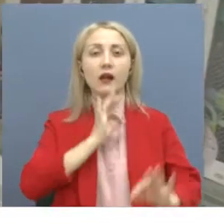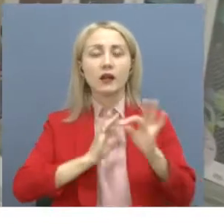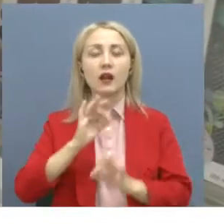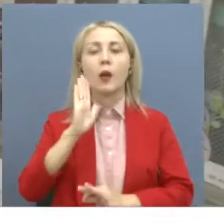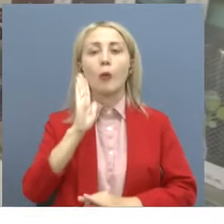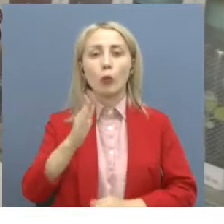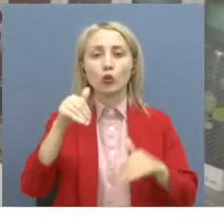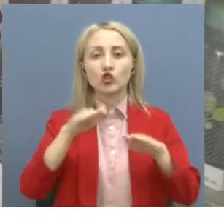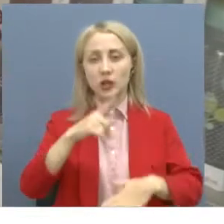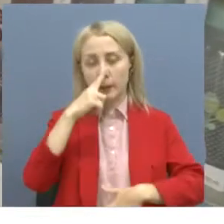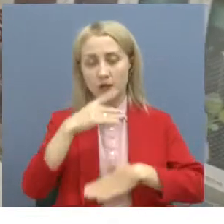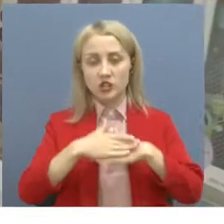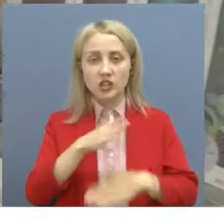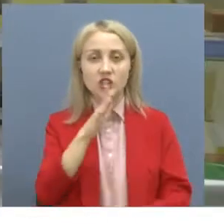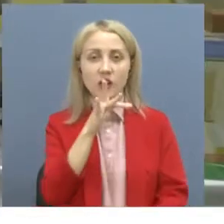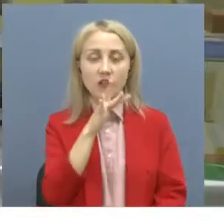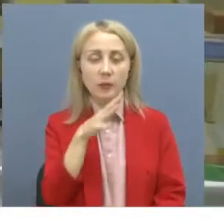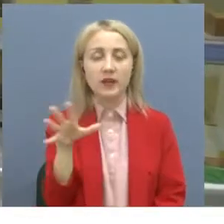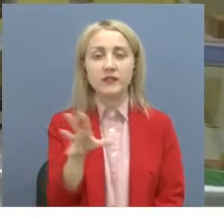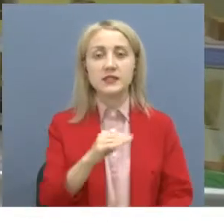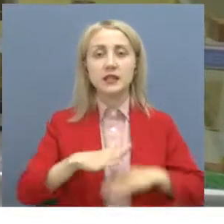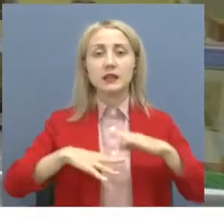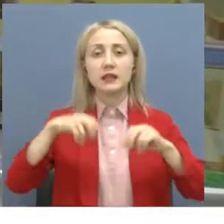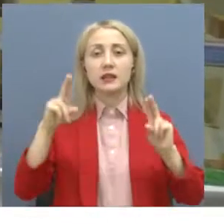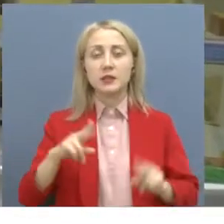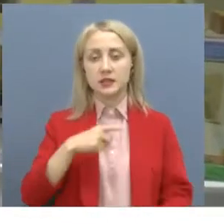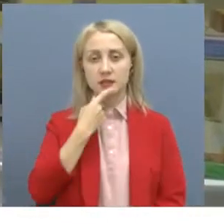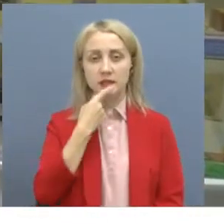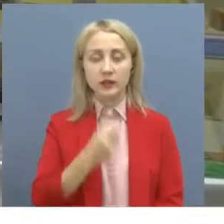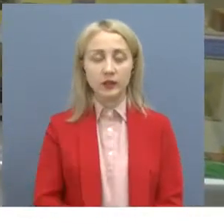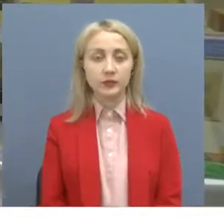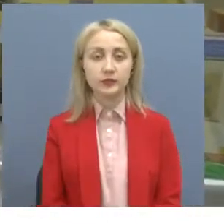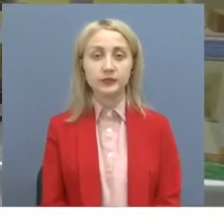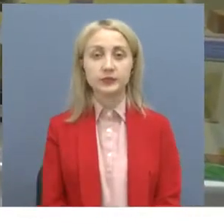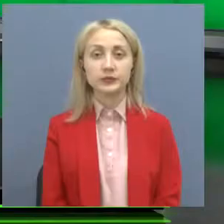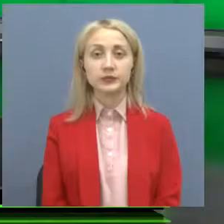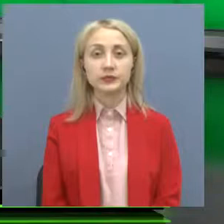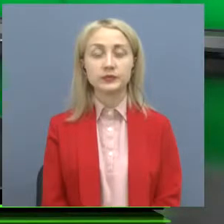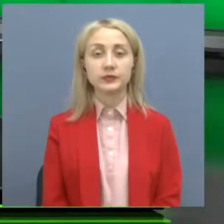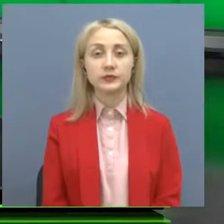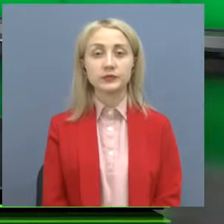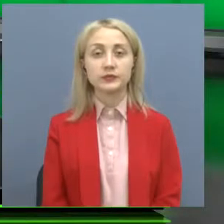шешім табады деп отыр. Ауғамбек Манарбекұлы, Ермек Махметов, Павел Соловьев, Көкше ақпарат.